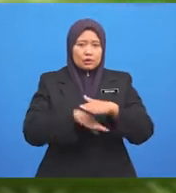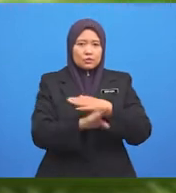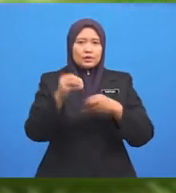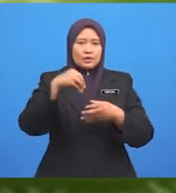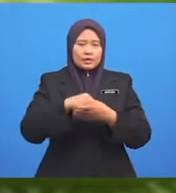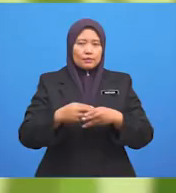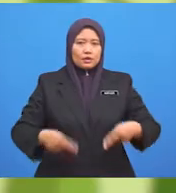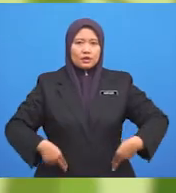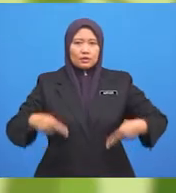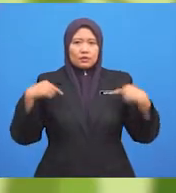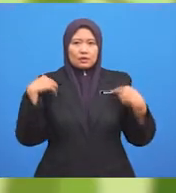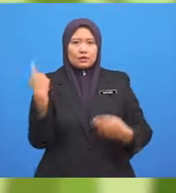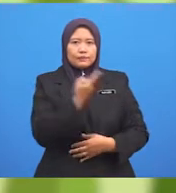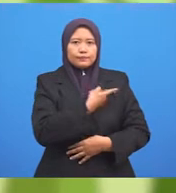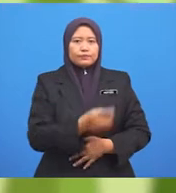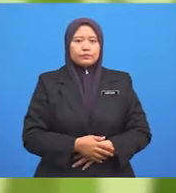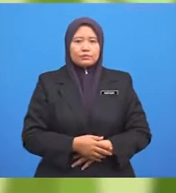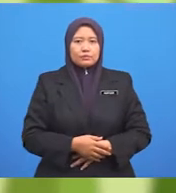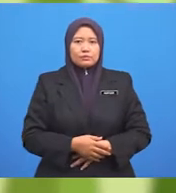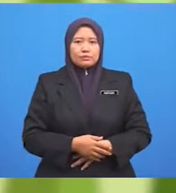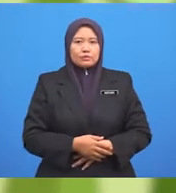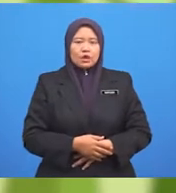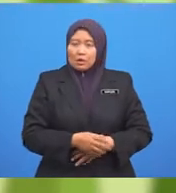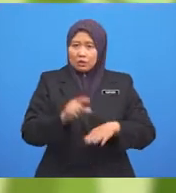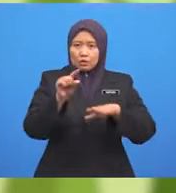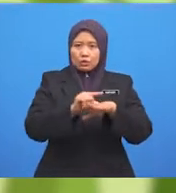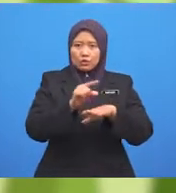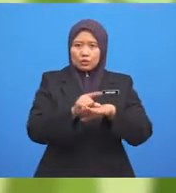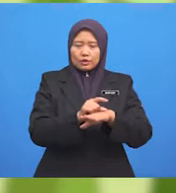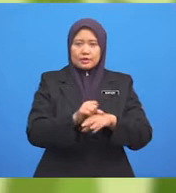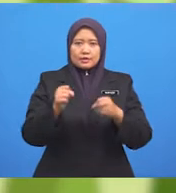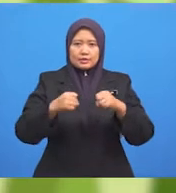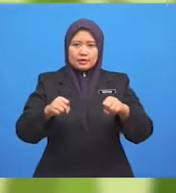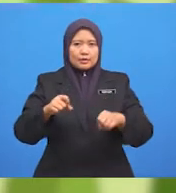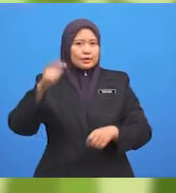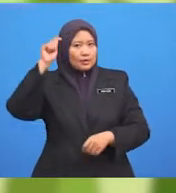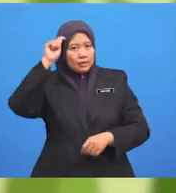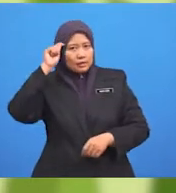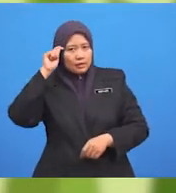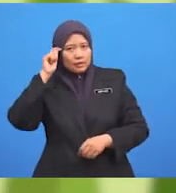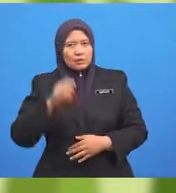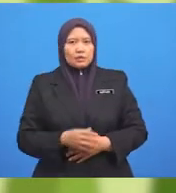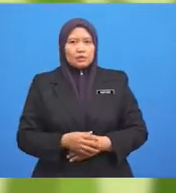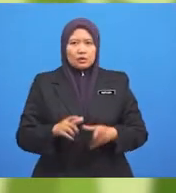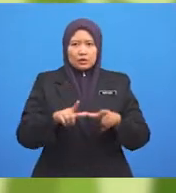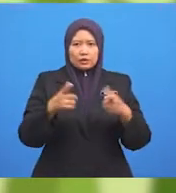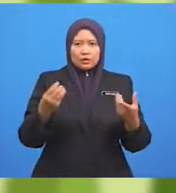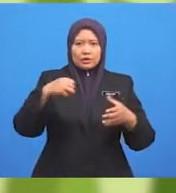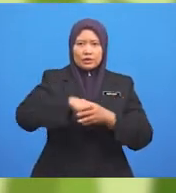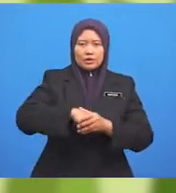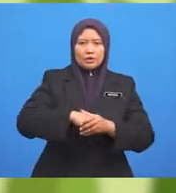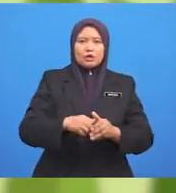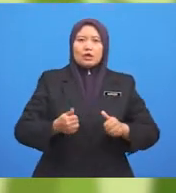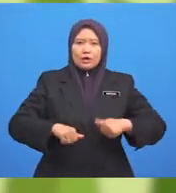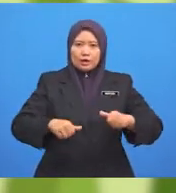masyarakat kita. Penggunaan sistem teknologi yang semakin meluas dalam arus